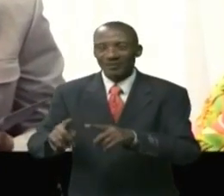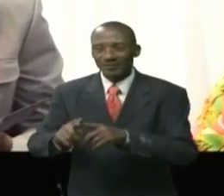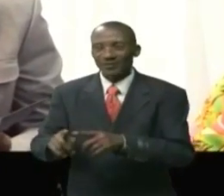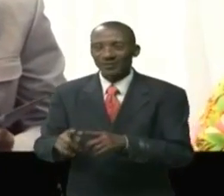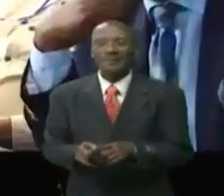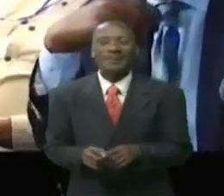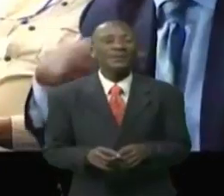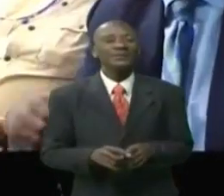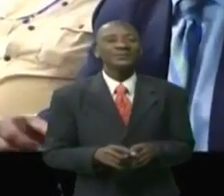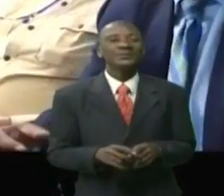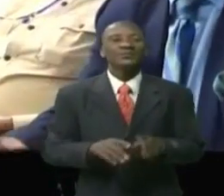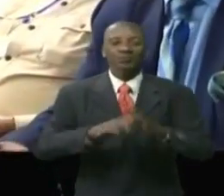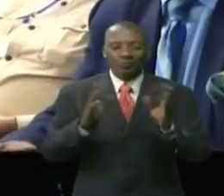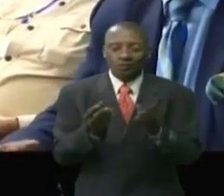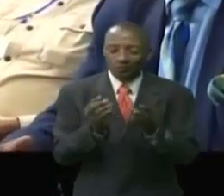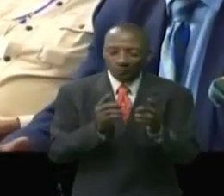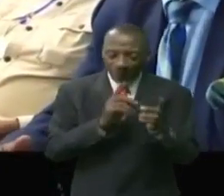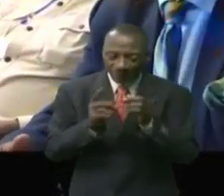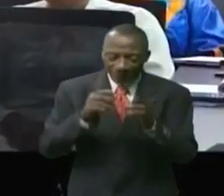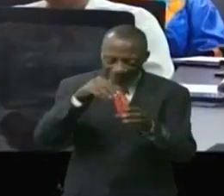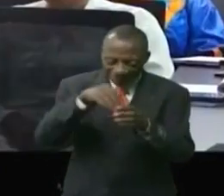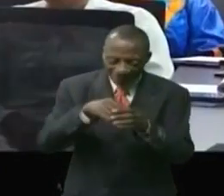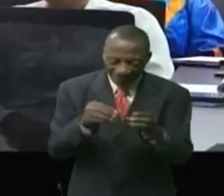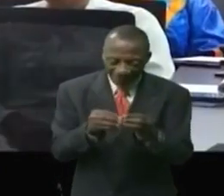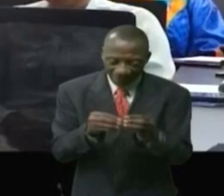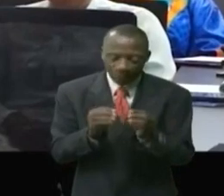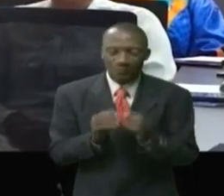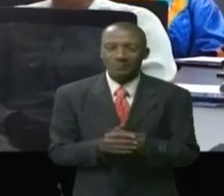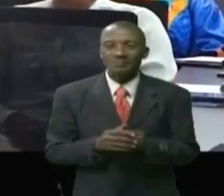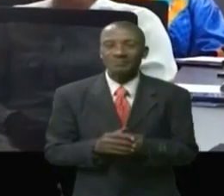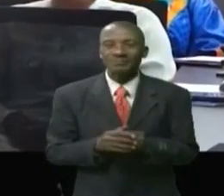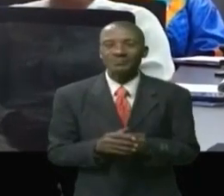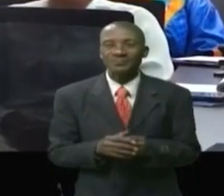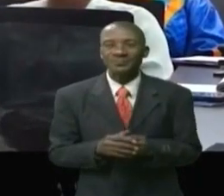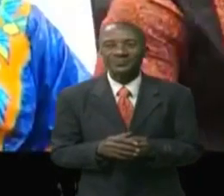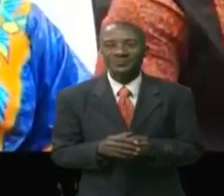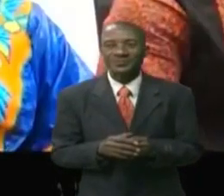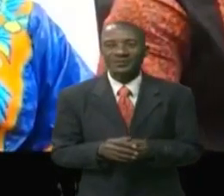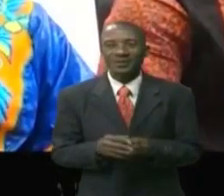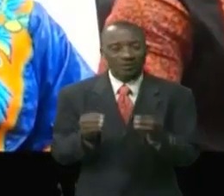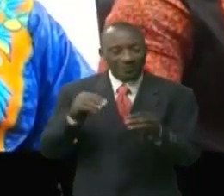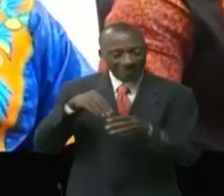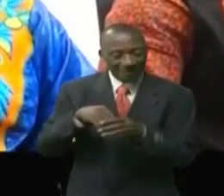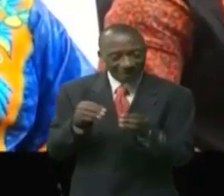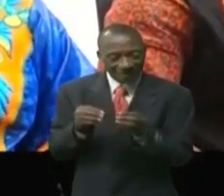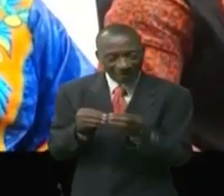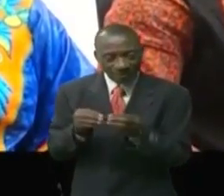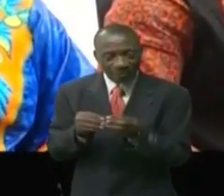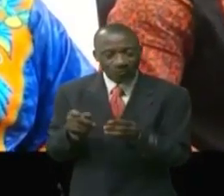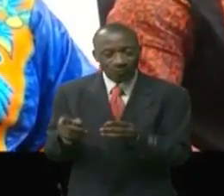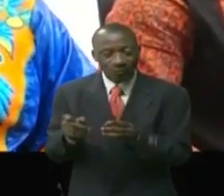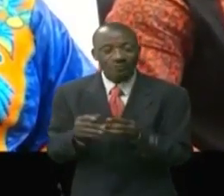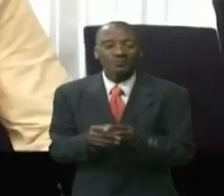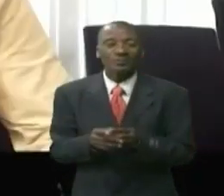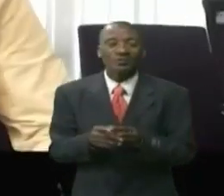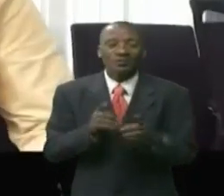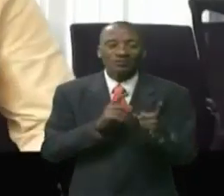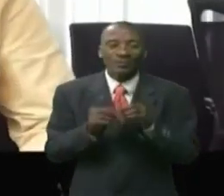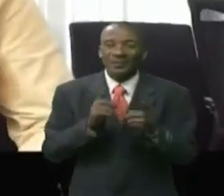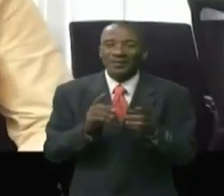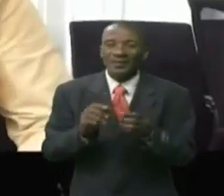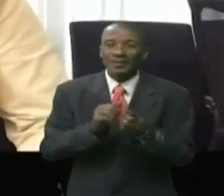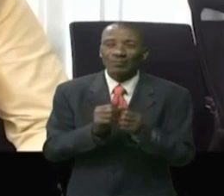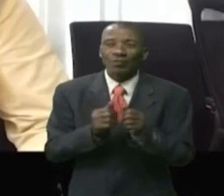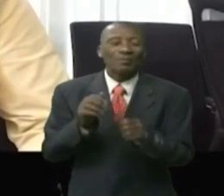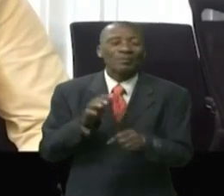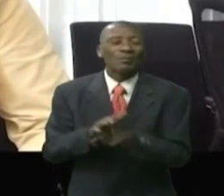éducation civique ces assises qui ont réuni ce mercredi 4 octobre les membres du cabinet du président de la sénie ont été lancés